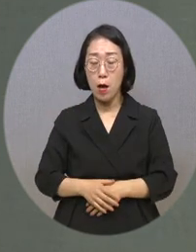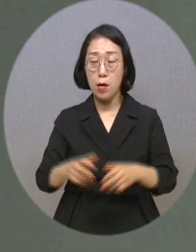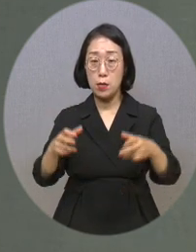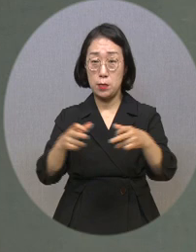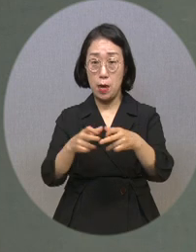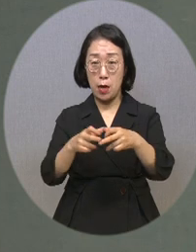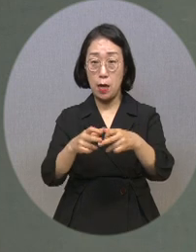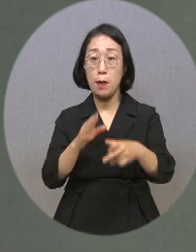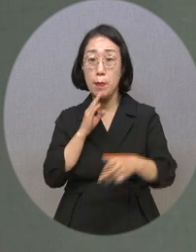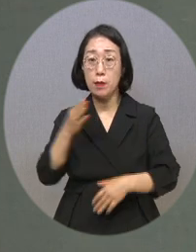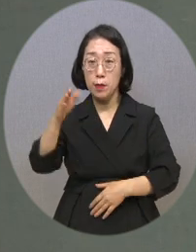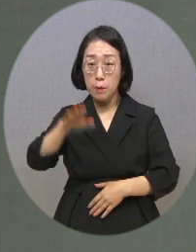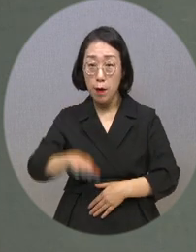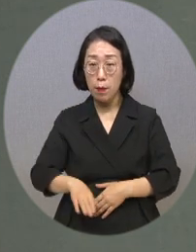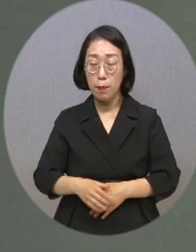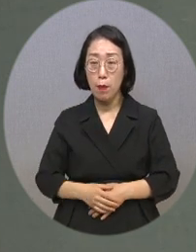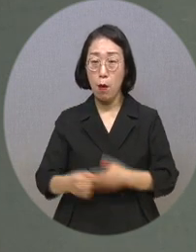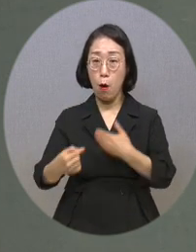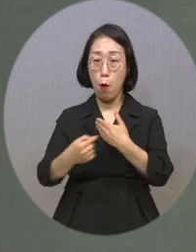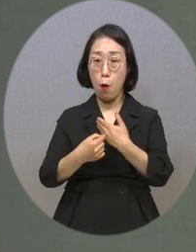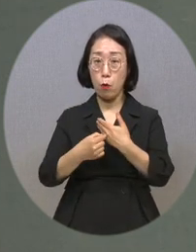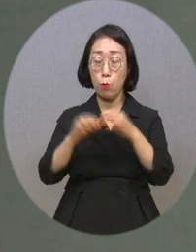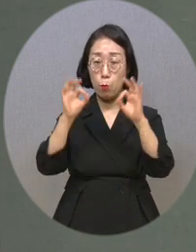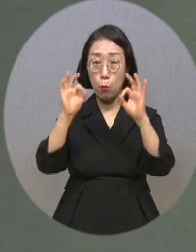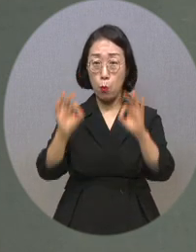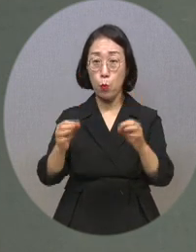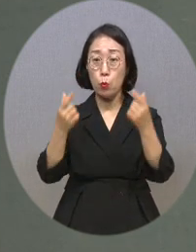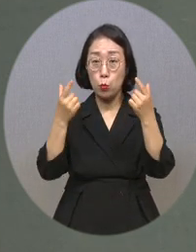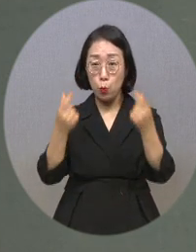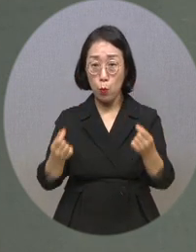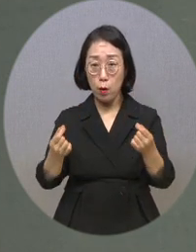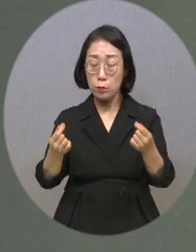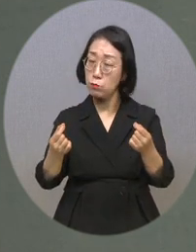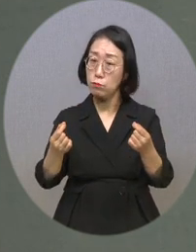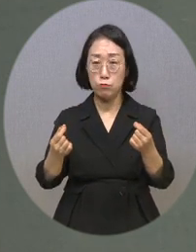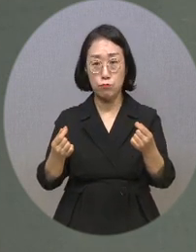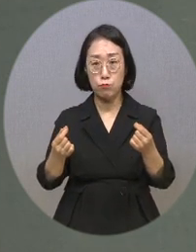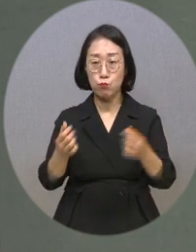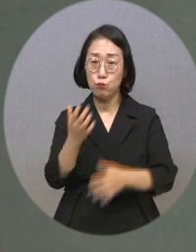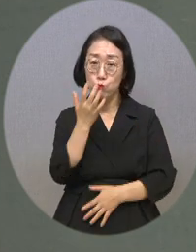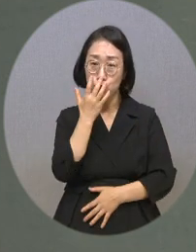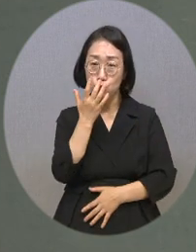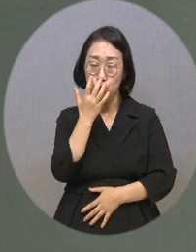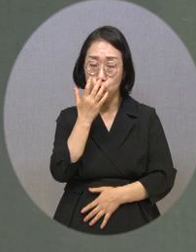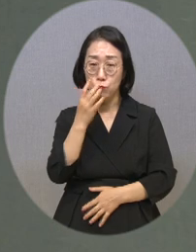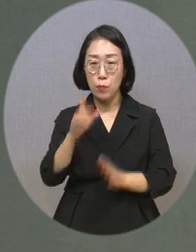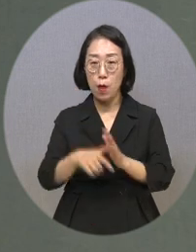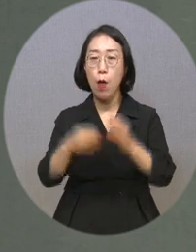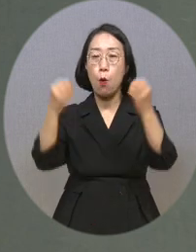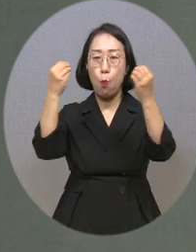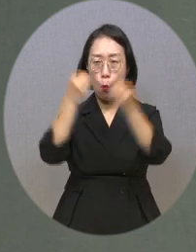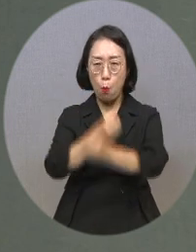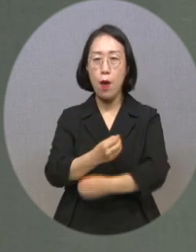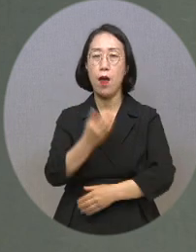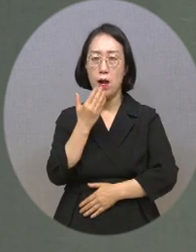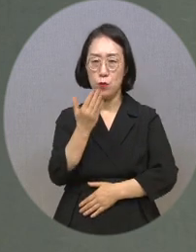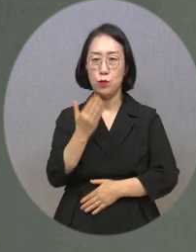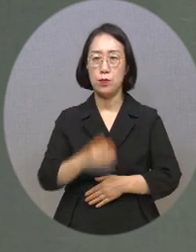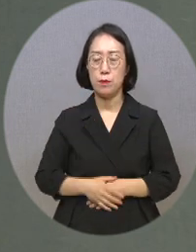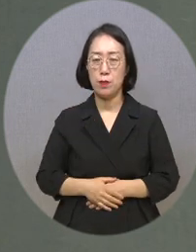장애인인데도 정상적으로 보이는 분들이 간혹 있죠. 이럴 경우에는 오해의 소지가